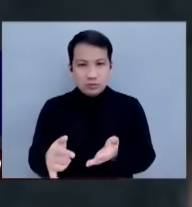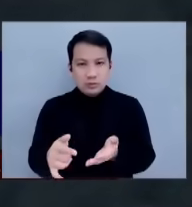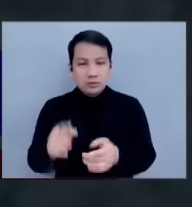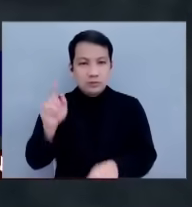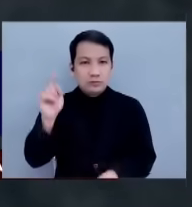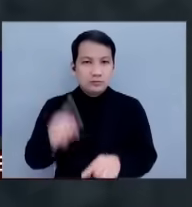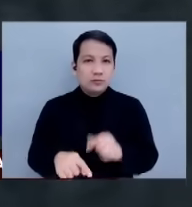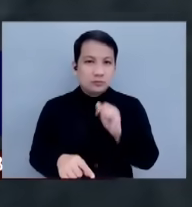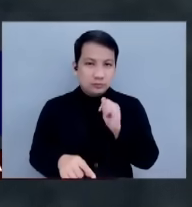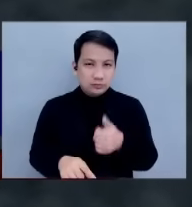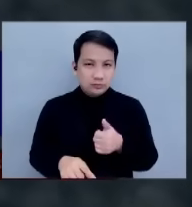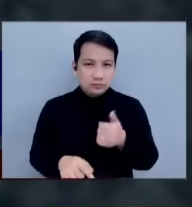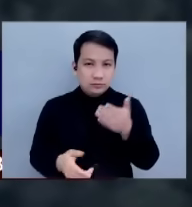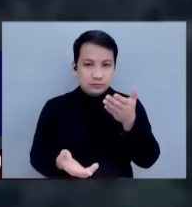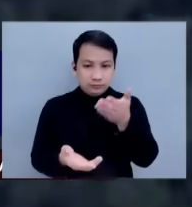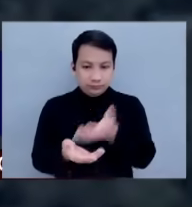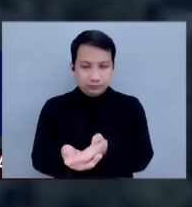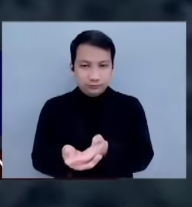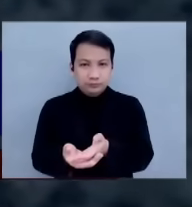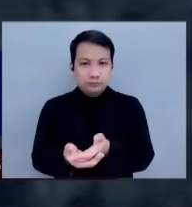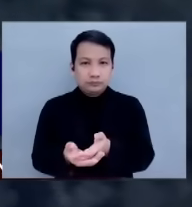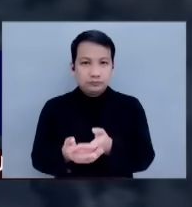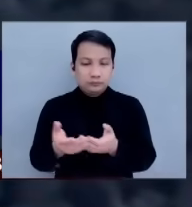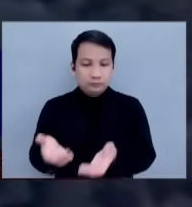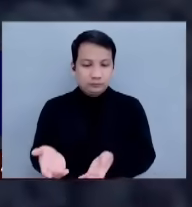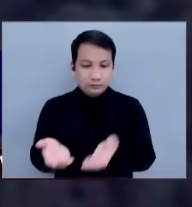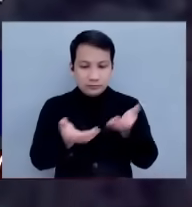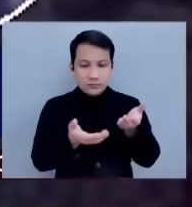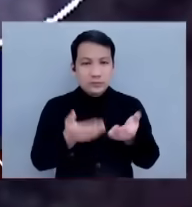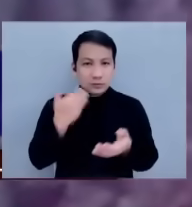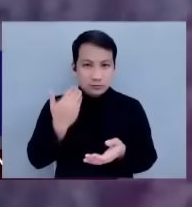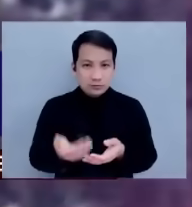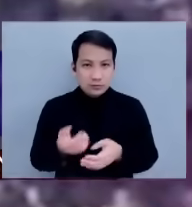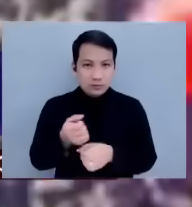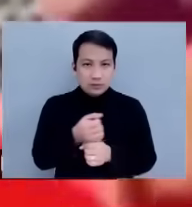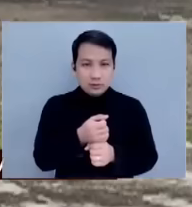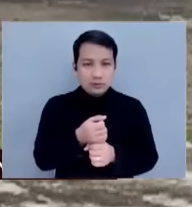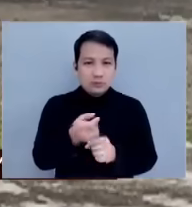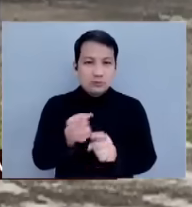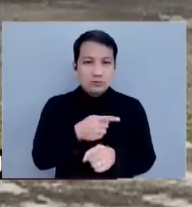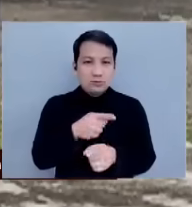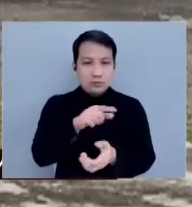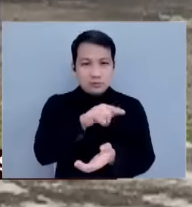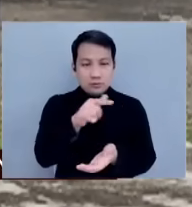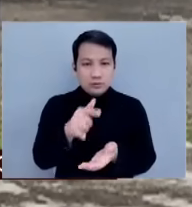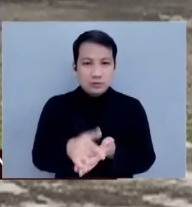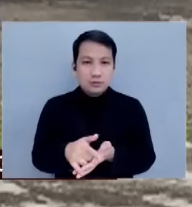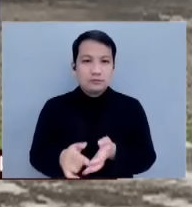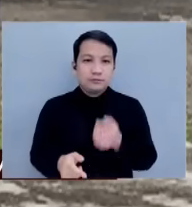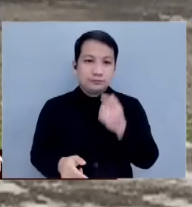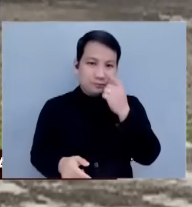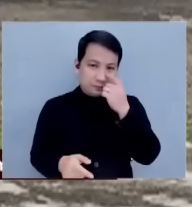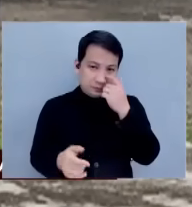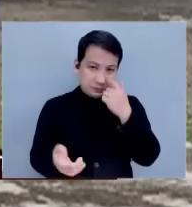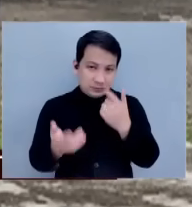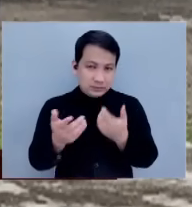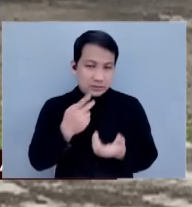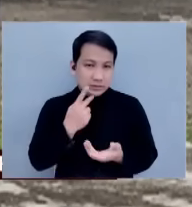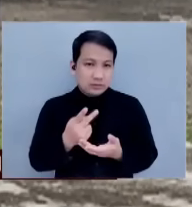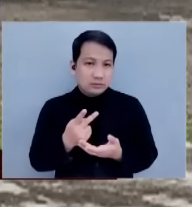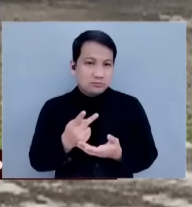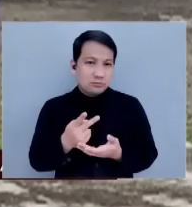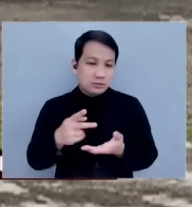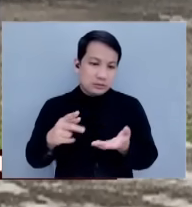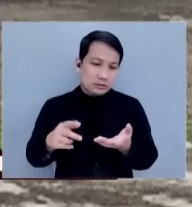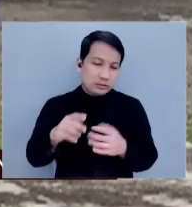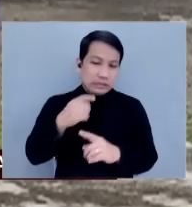pa target na makuha ang labi ng pumanaw na piloto mula sa crash site. Yung conditions ay hindi flyable kanina.